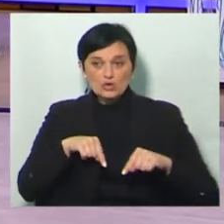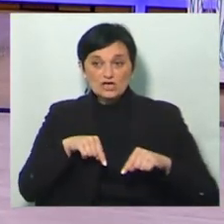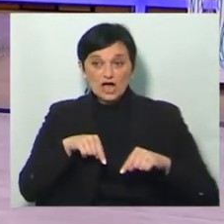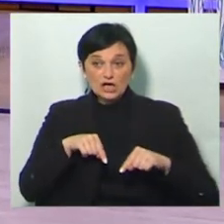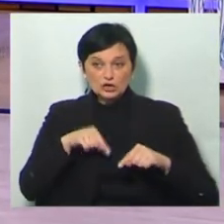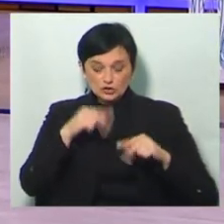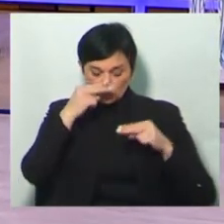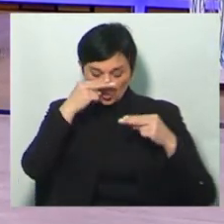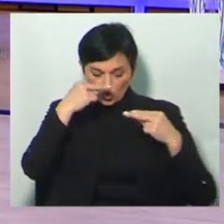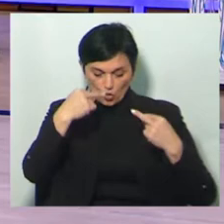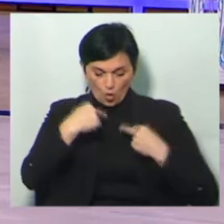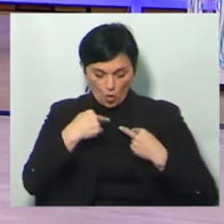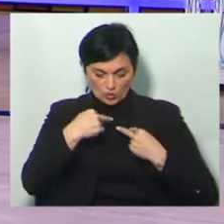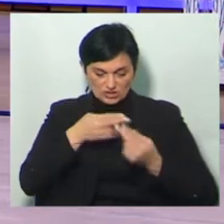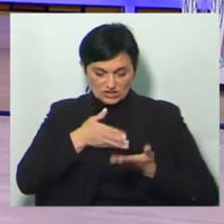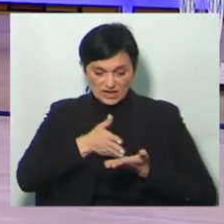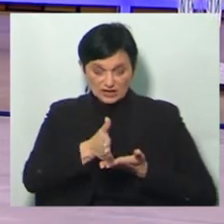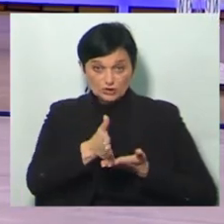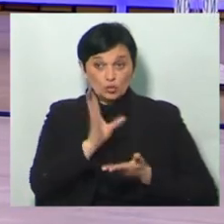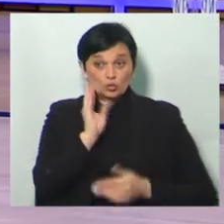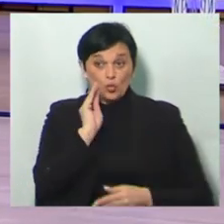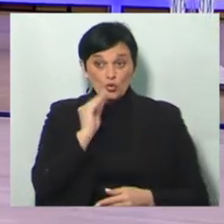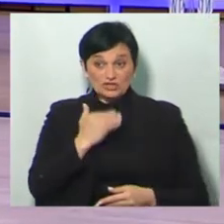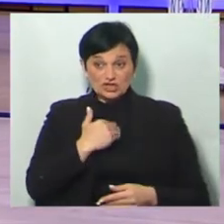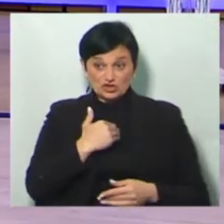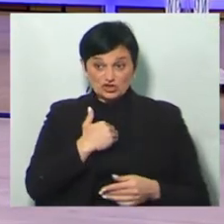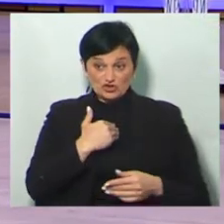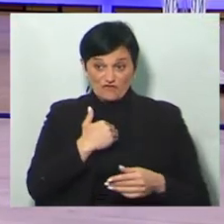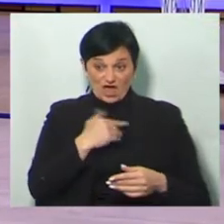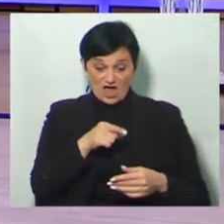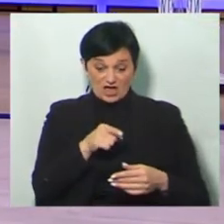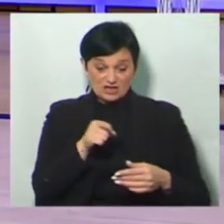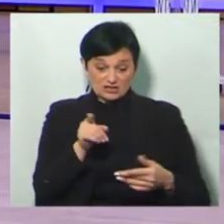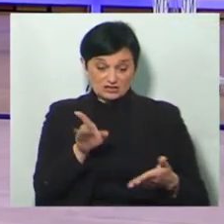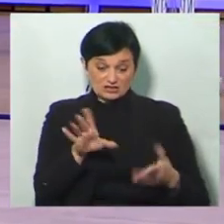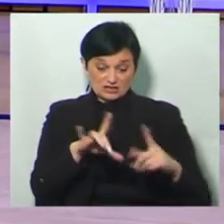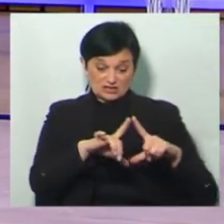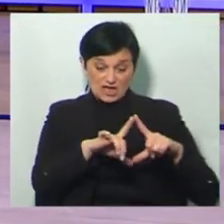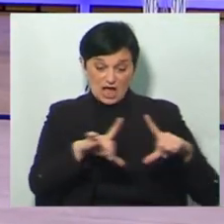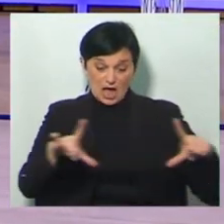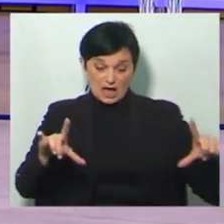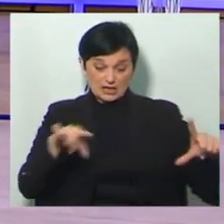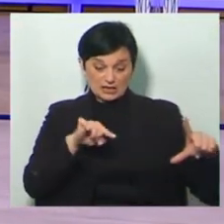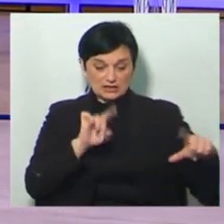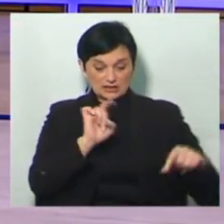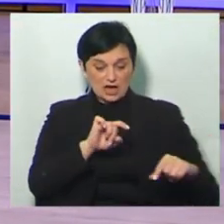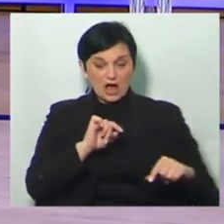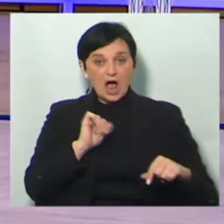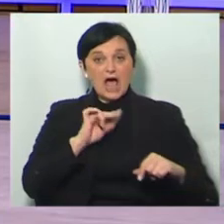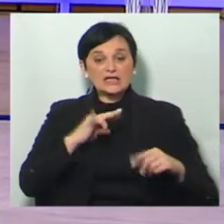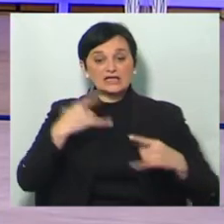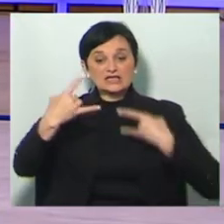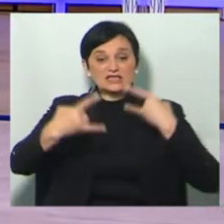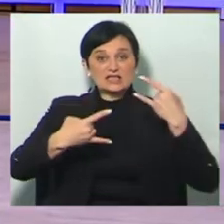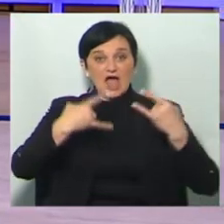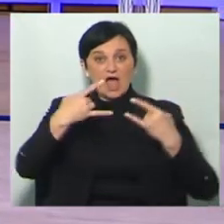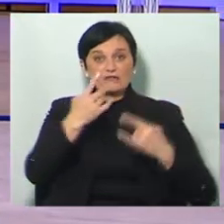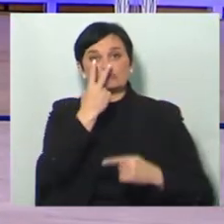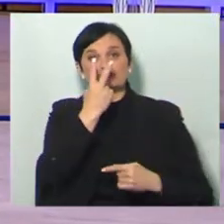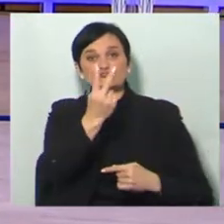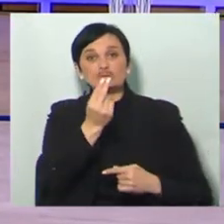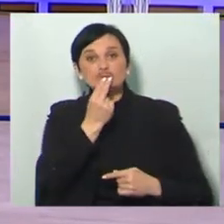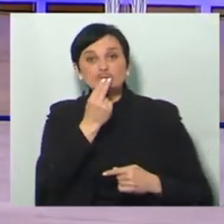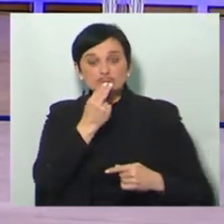მასზე კონცენტრაციას და როდესაც ჩვენ ეკრანს ათვრთავთ ამ პროცესში, როდესაც ჩვენ ტელევიზორთან ვიკვებებით,